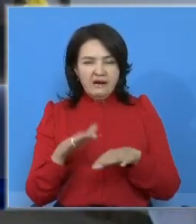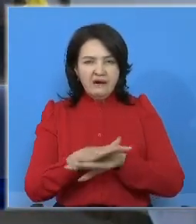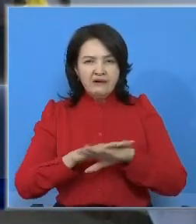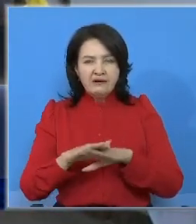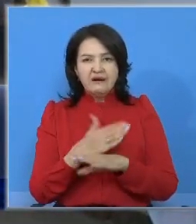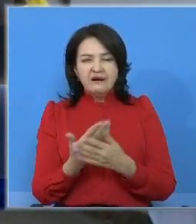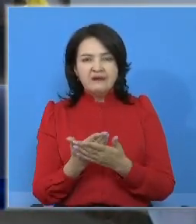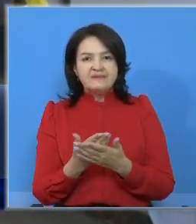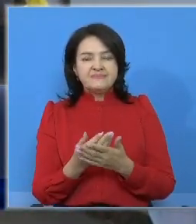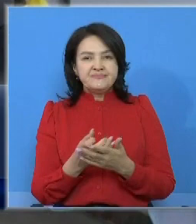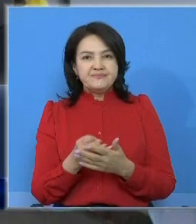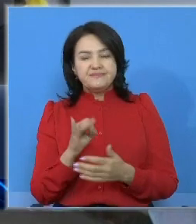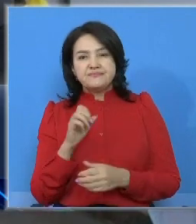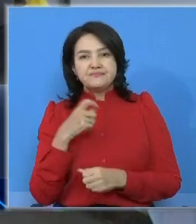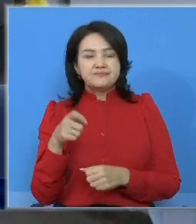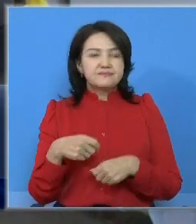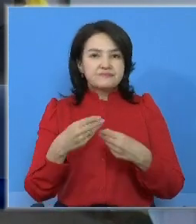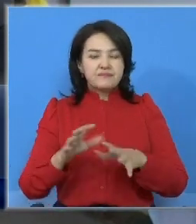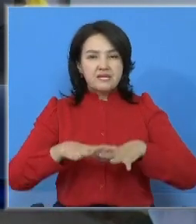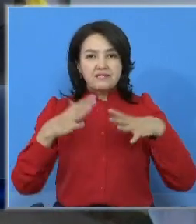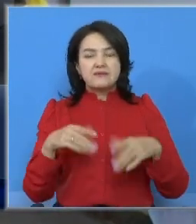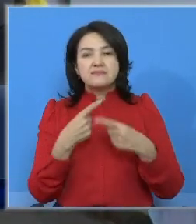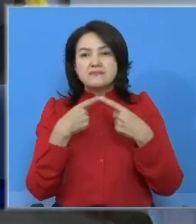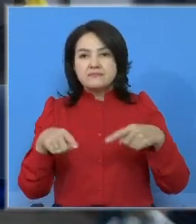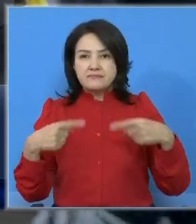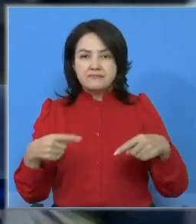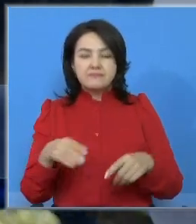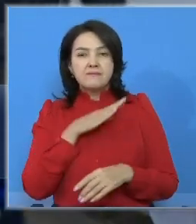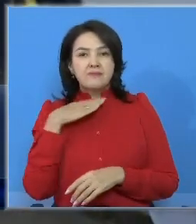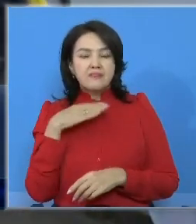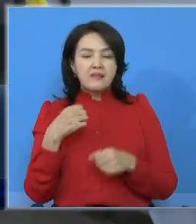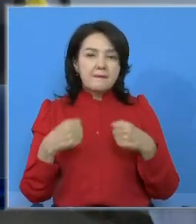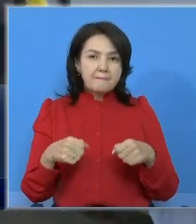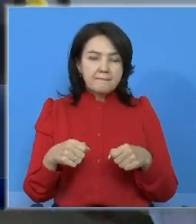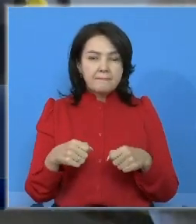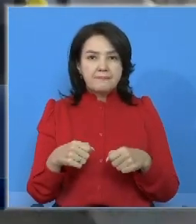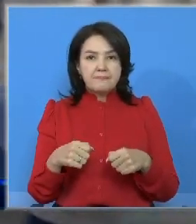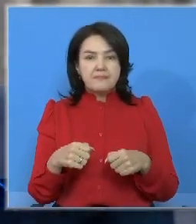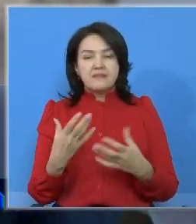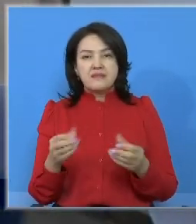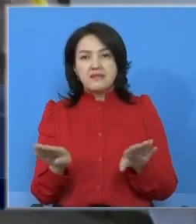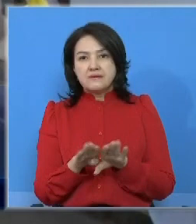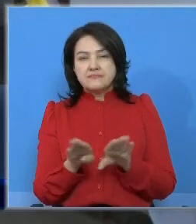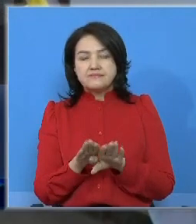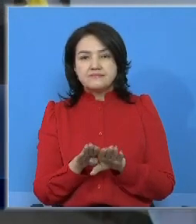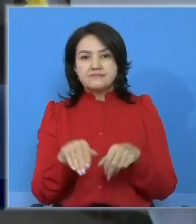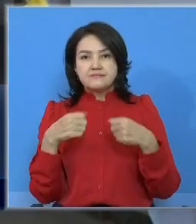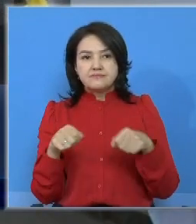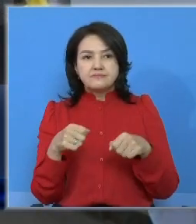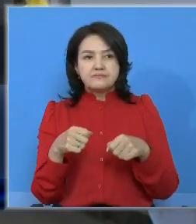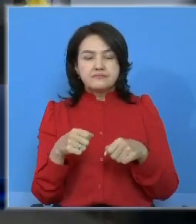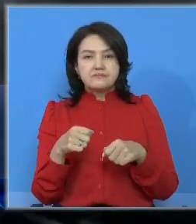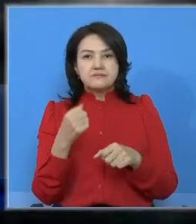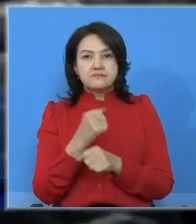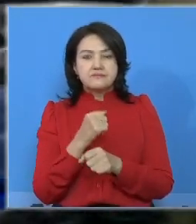наши сельхозтоваропроизводители предоставили большой ассортимент мясной продукции, также продукции